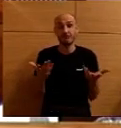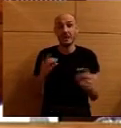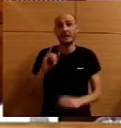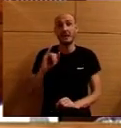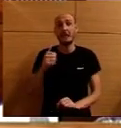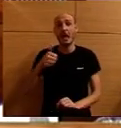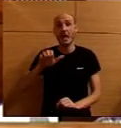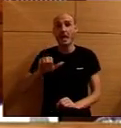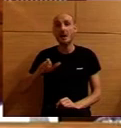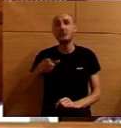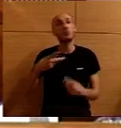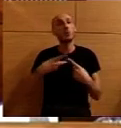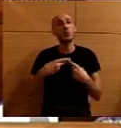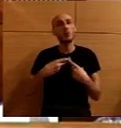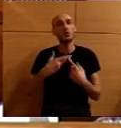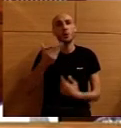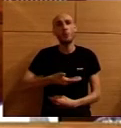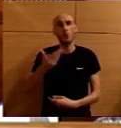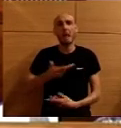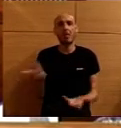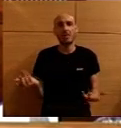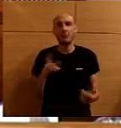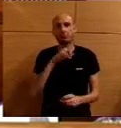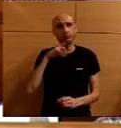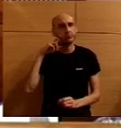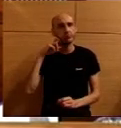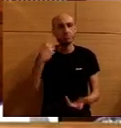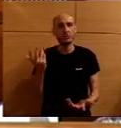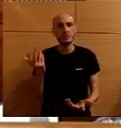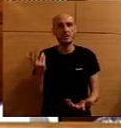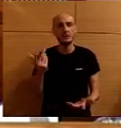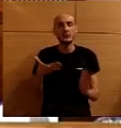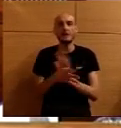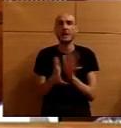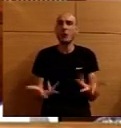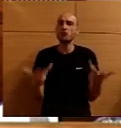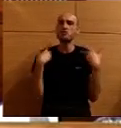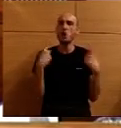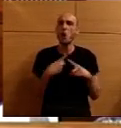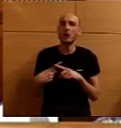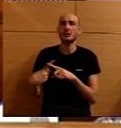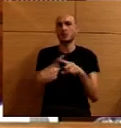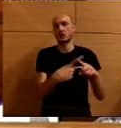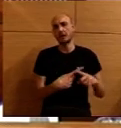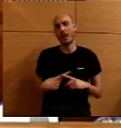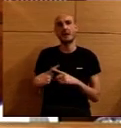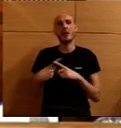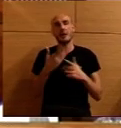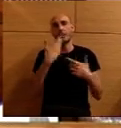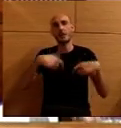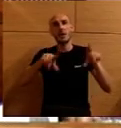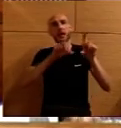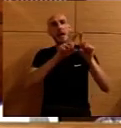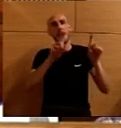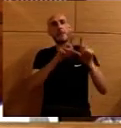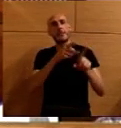L'IAE és un impost important, rellevant, que jo penso que ens dona la corresponsabilitat davant de les empreses